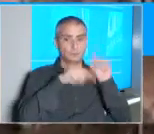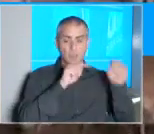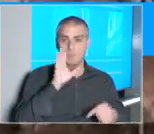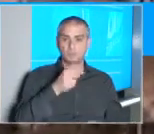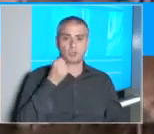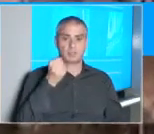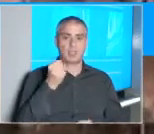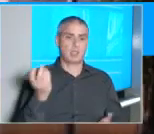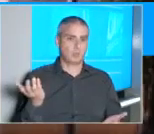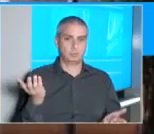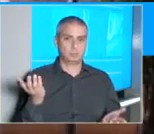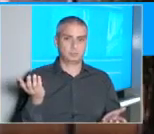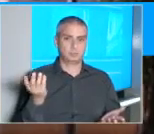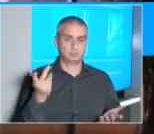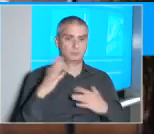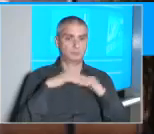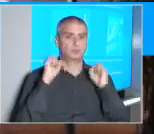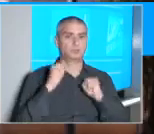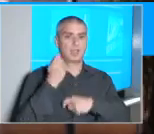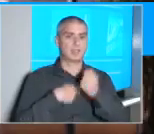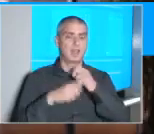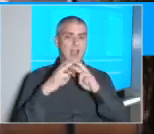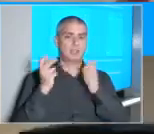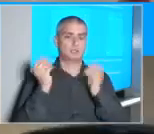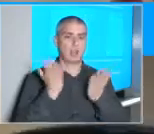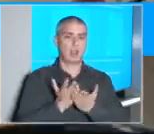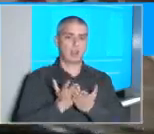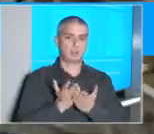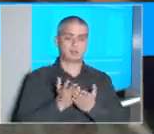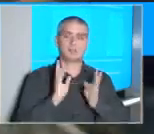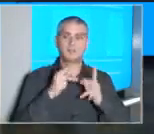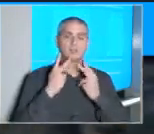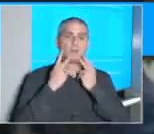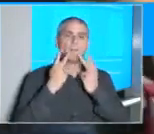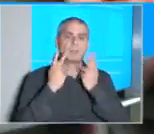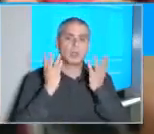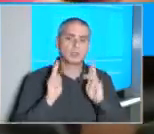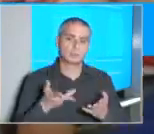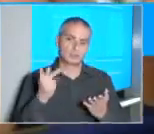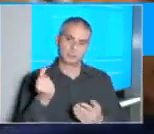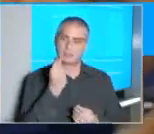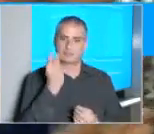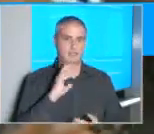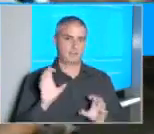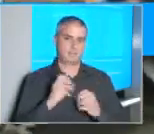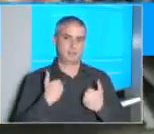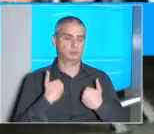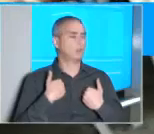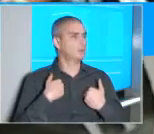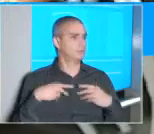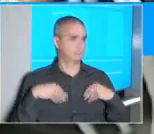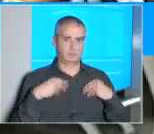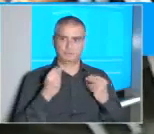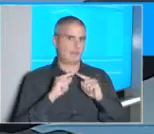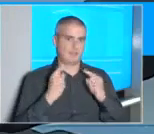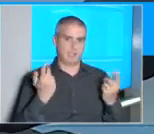יש לנו תיירות שאליה מושתתת כלכלת העיר אילת, ויש פתרונות, זה הדבר שמכעיס. כן, לא, אני מסכים איתך שזה